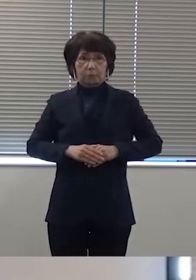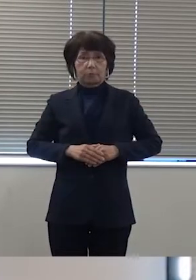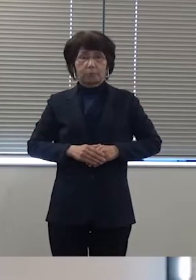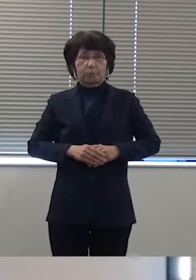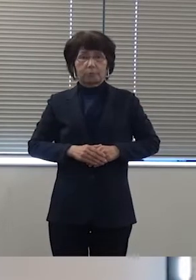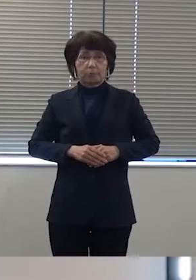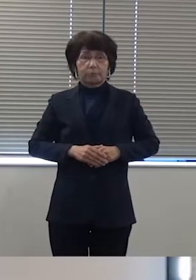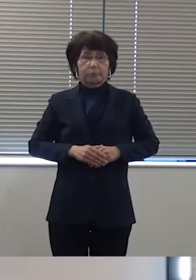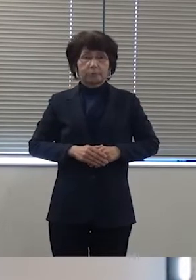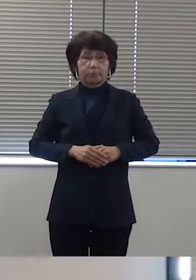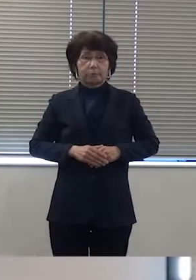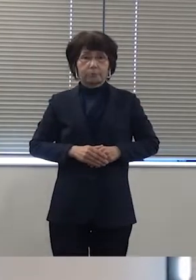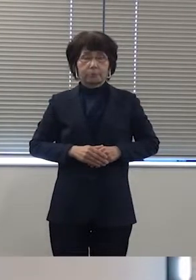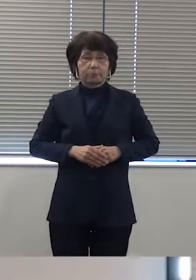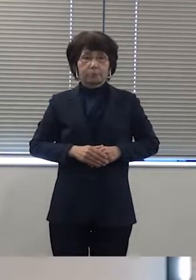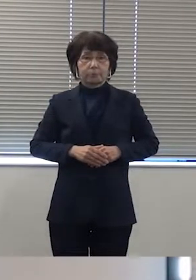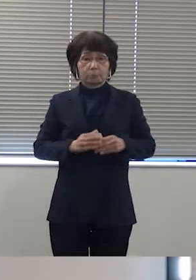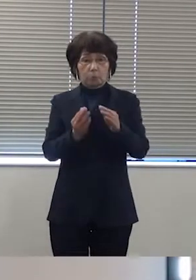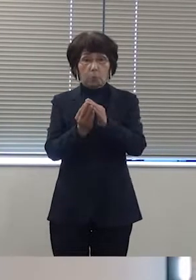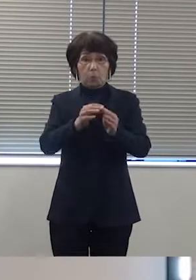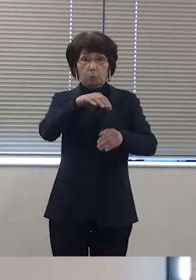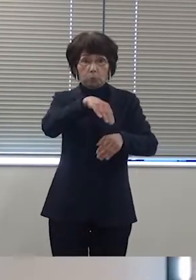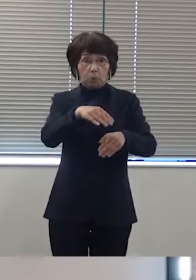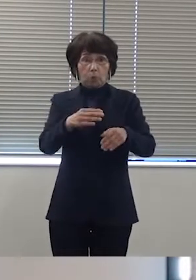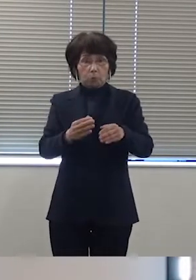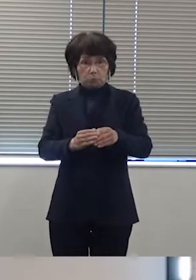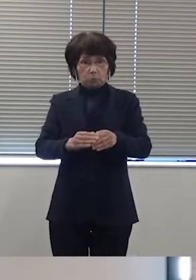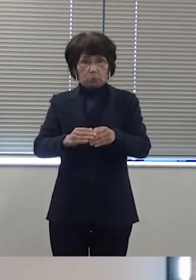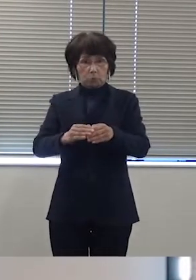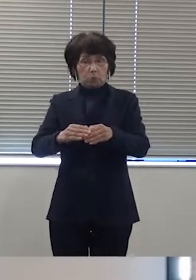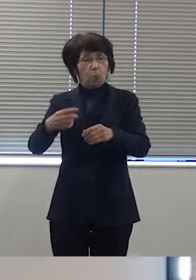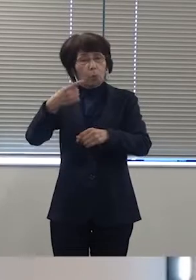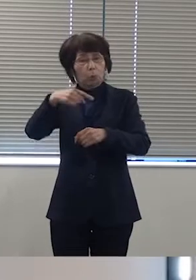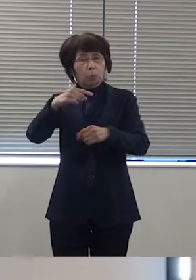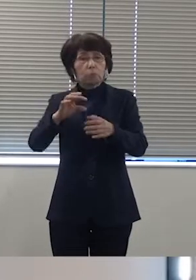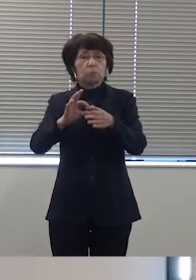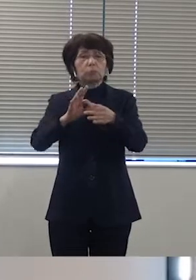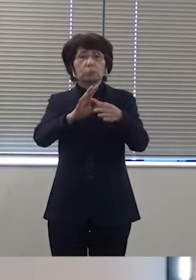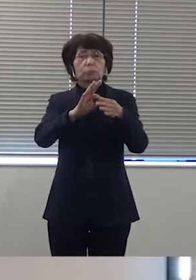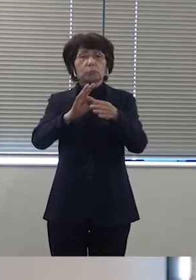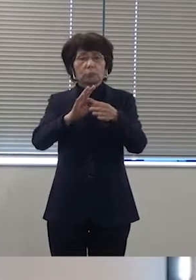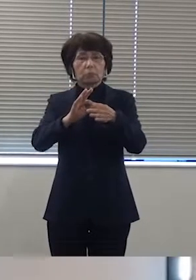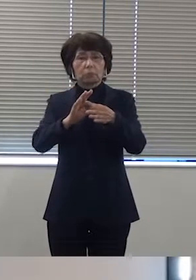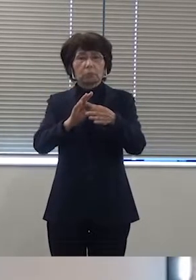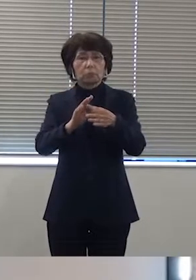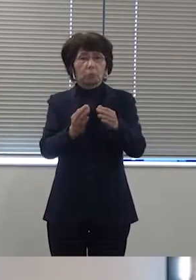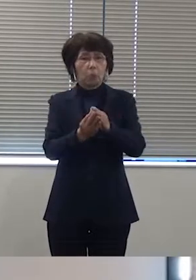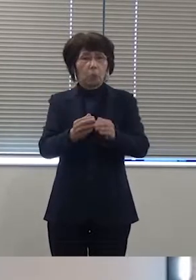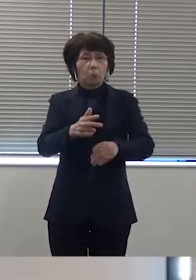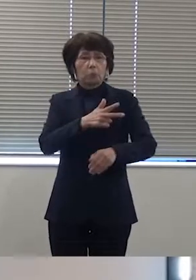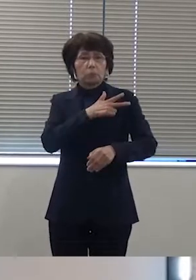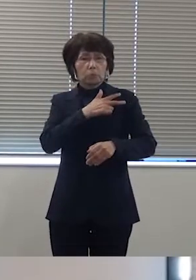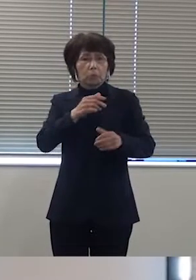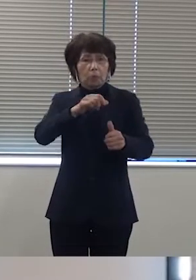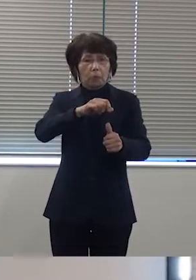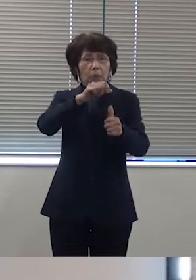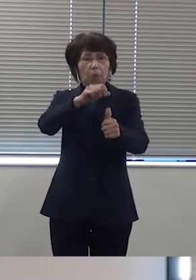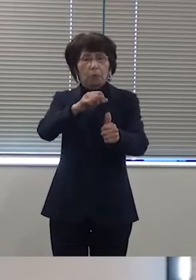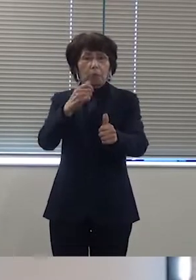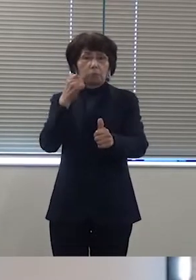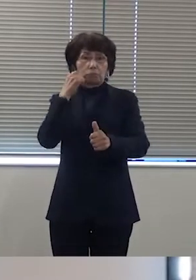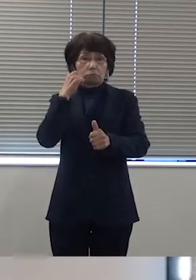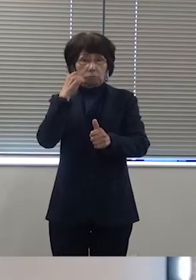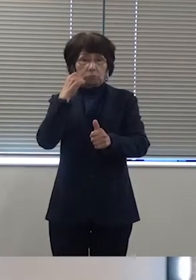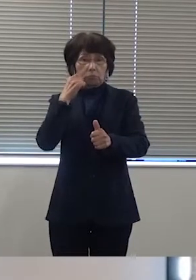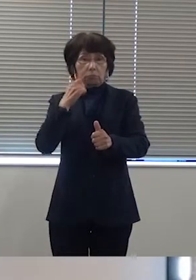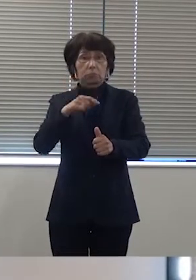が、保育所、幼児教育についてはなかなか保育士が雇えないということがありますので、処遇改善